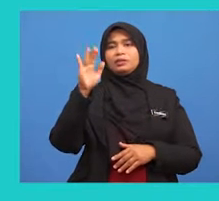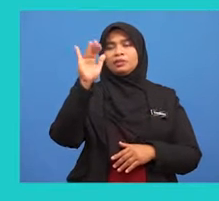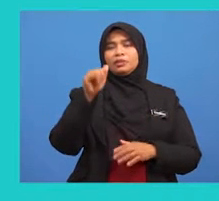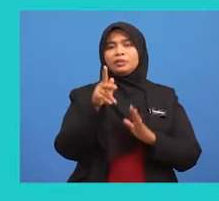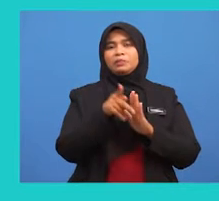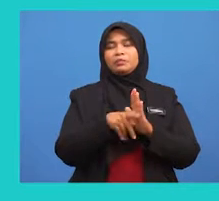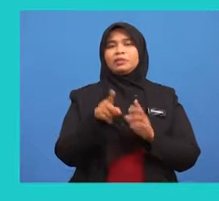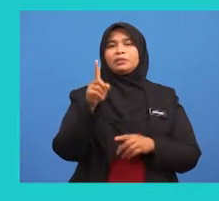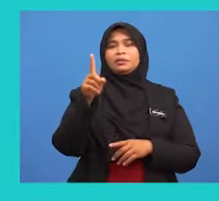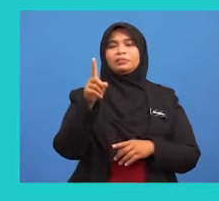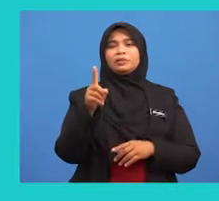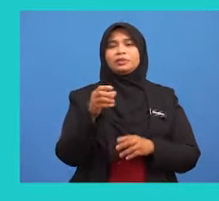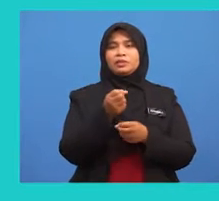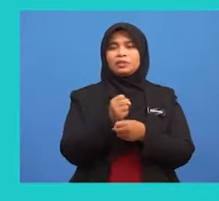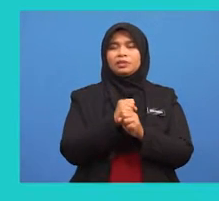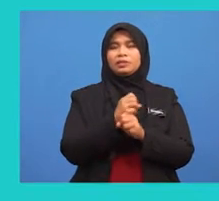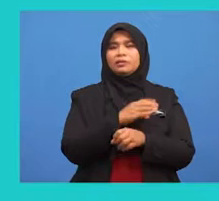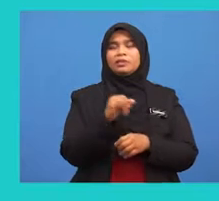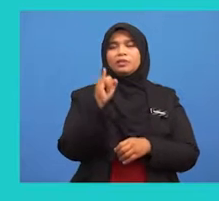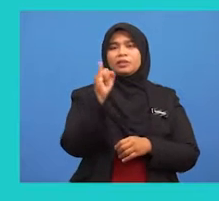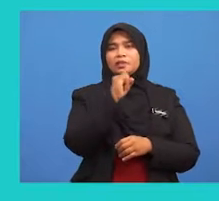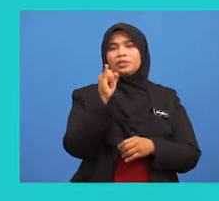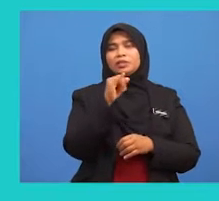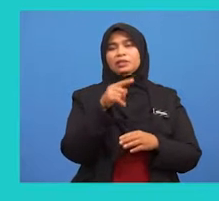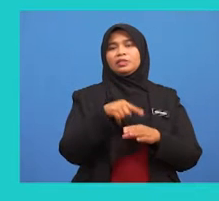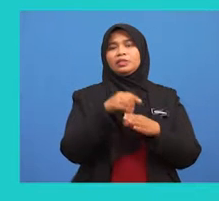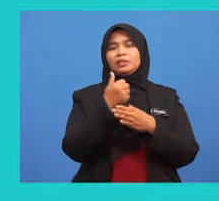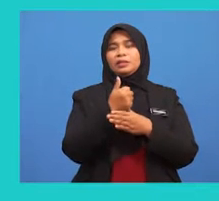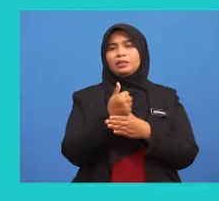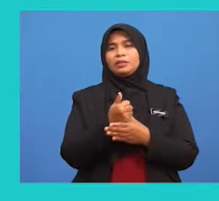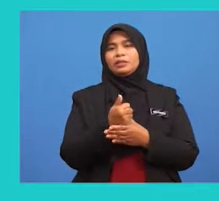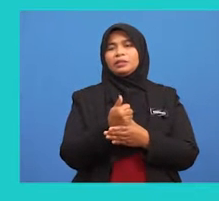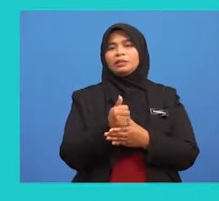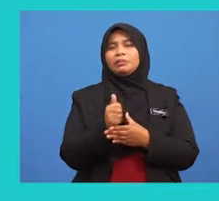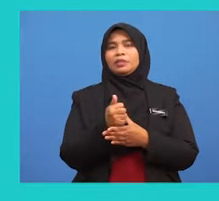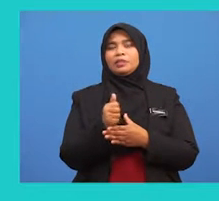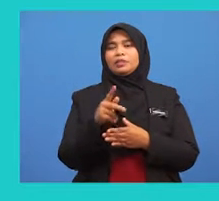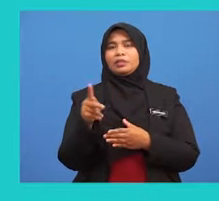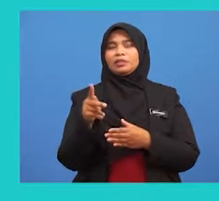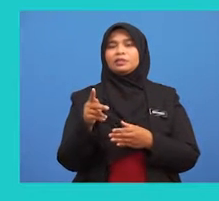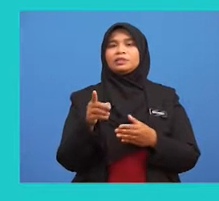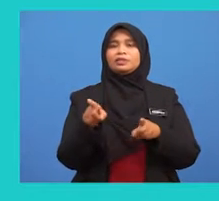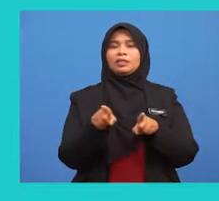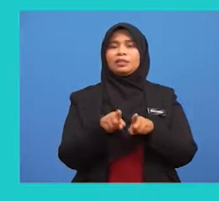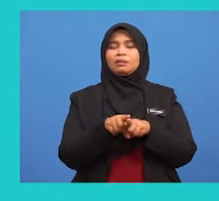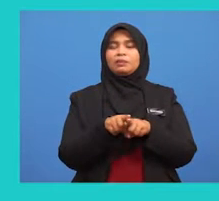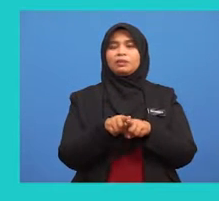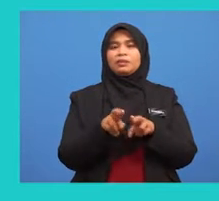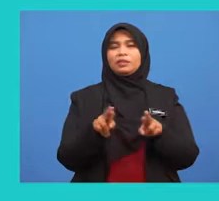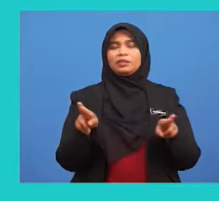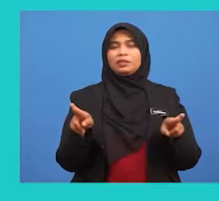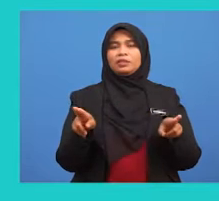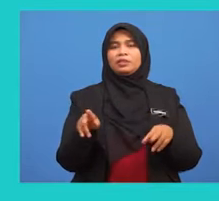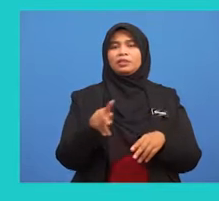iaitu sewa dan insurans diagihkan sama rata antara